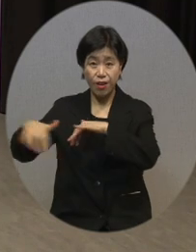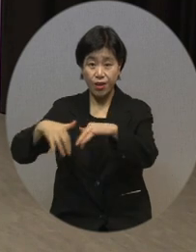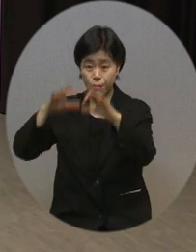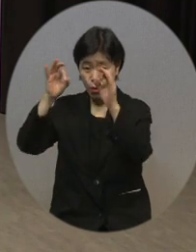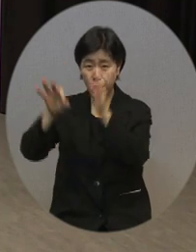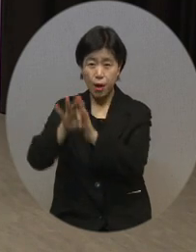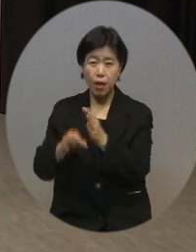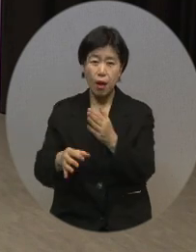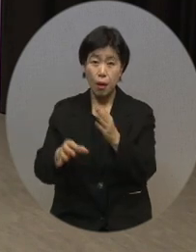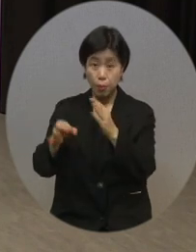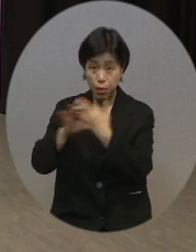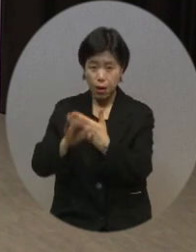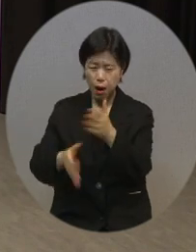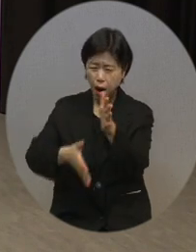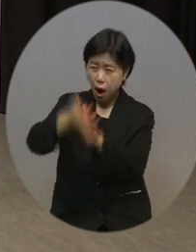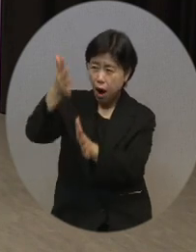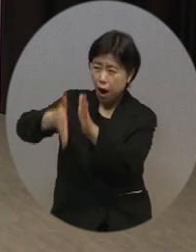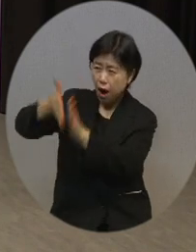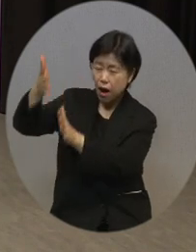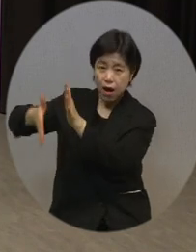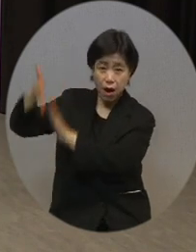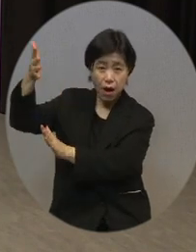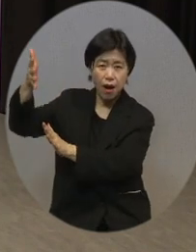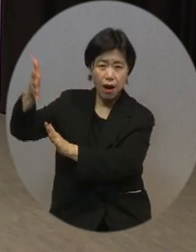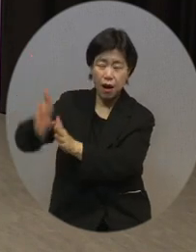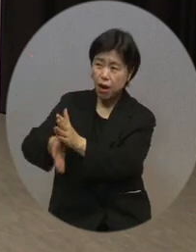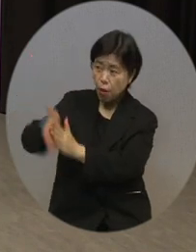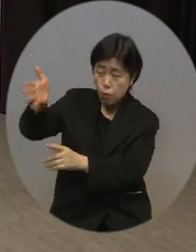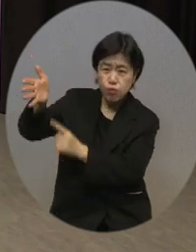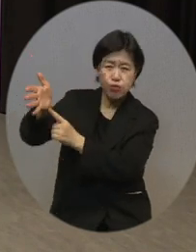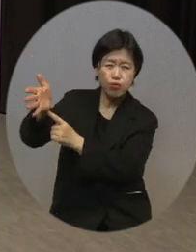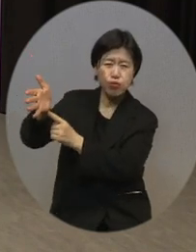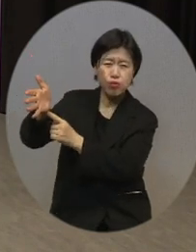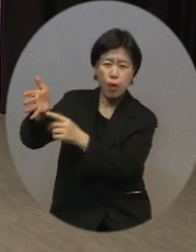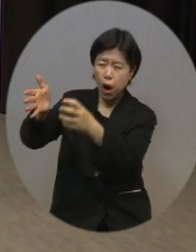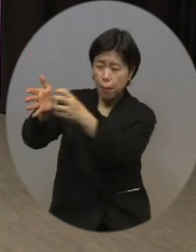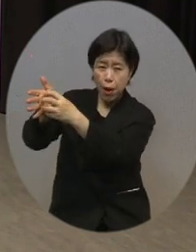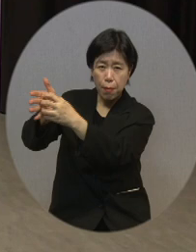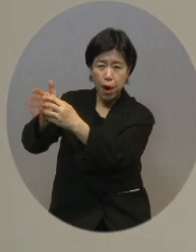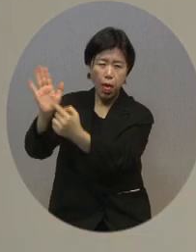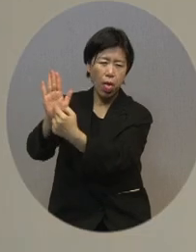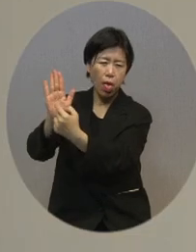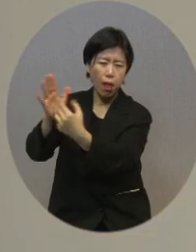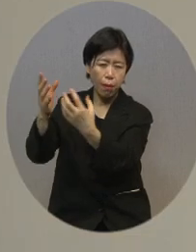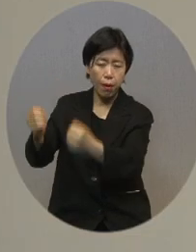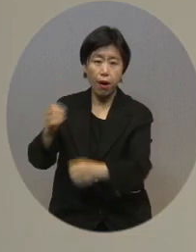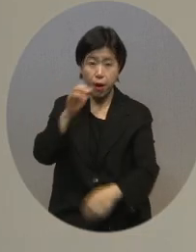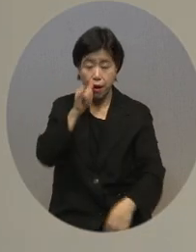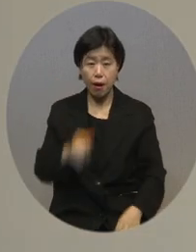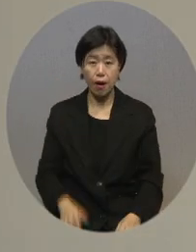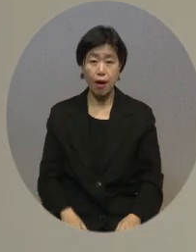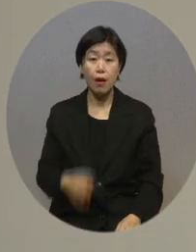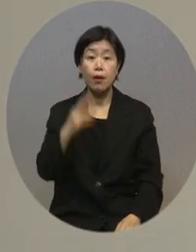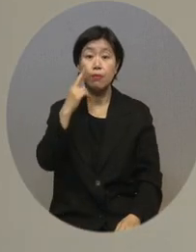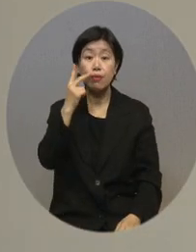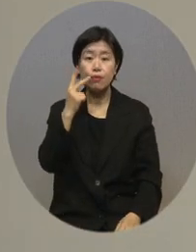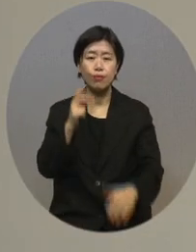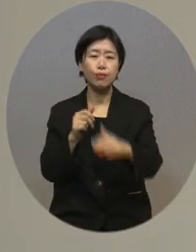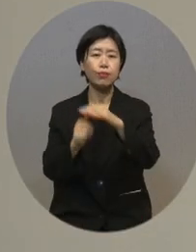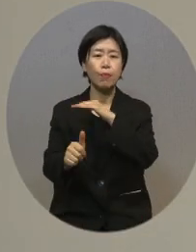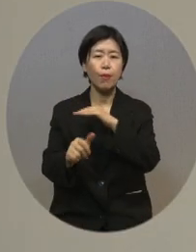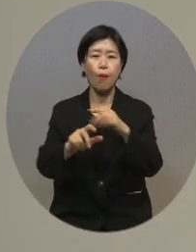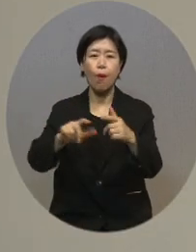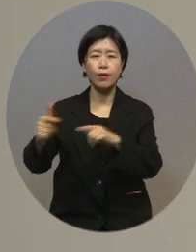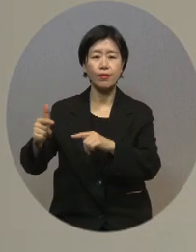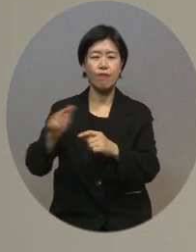다양한 광고판들이 불안하죠. 거기 다 상징적이고 그렇죠. 미국을 상징하는 그런